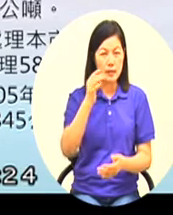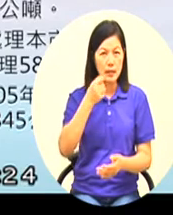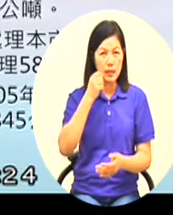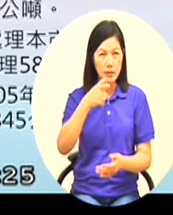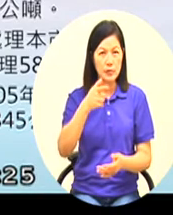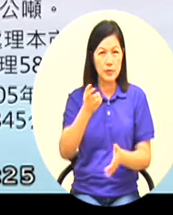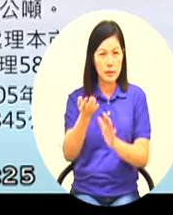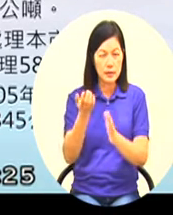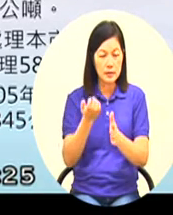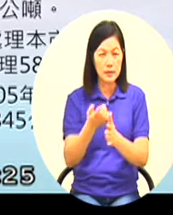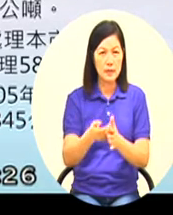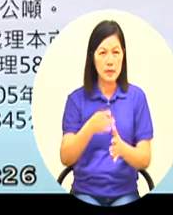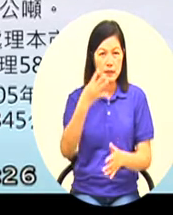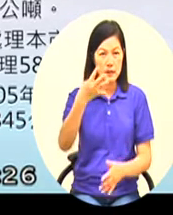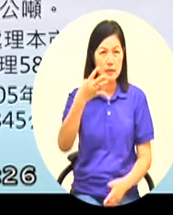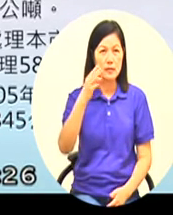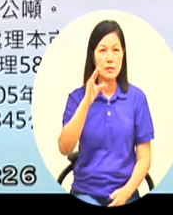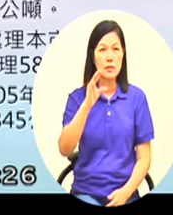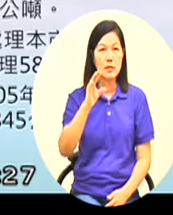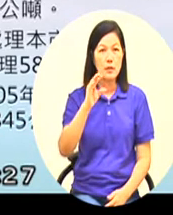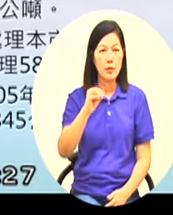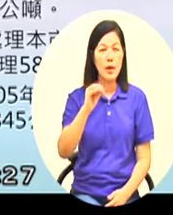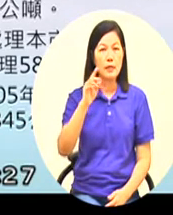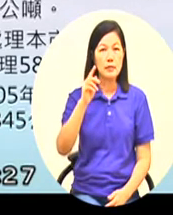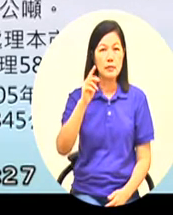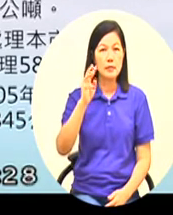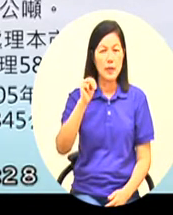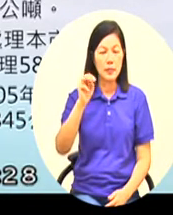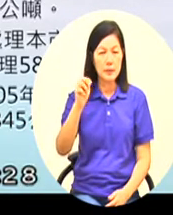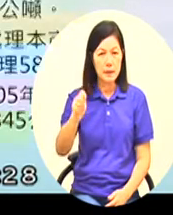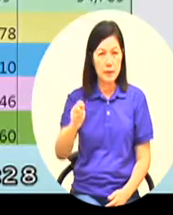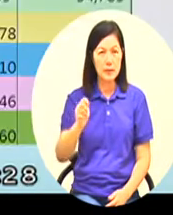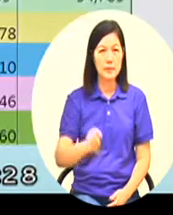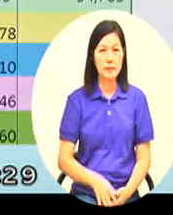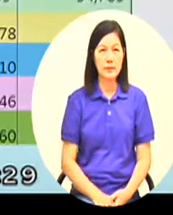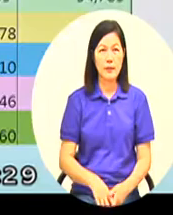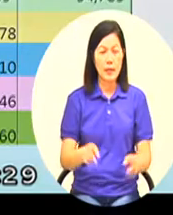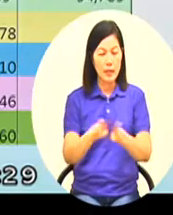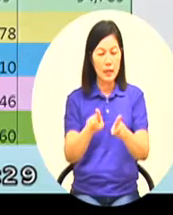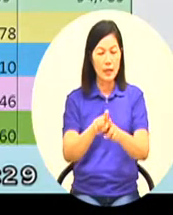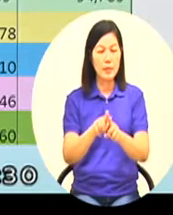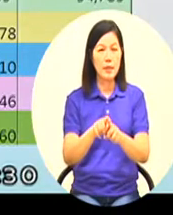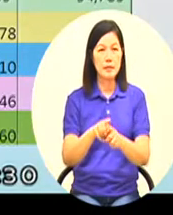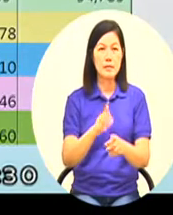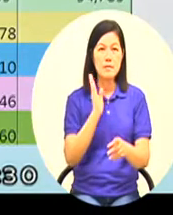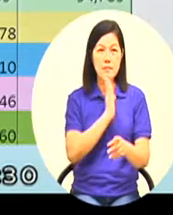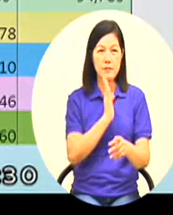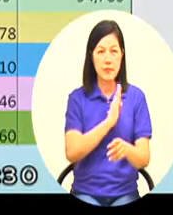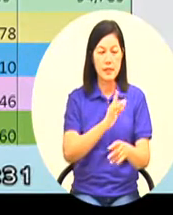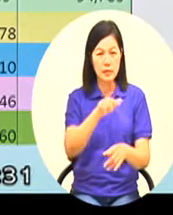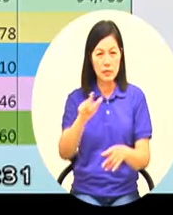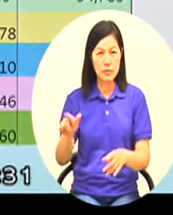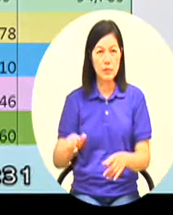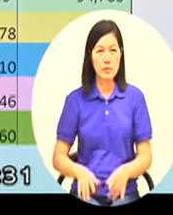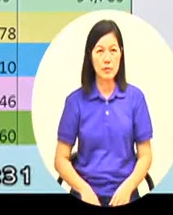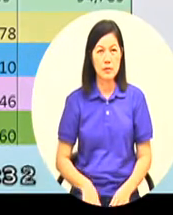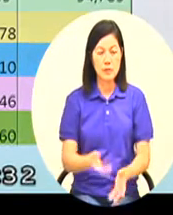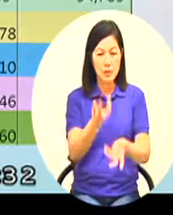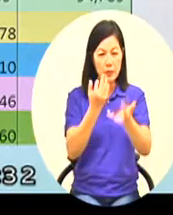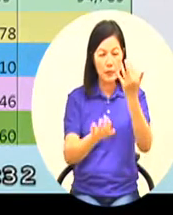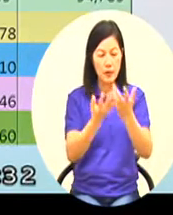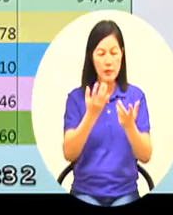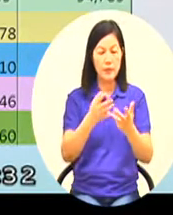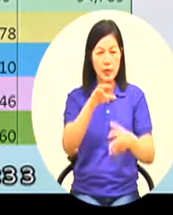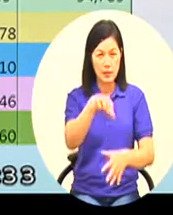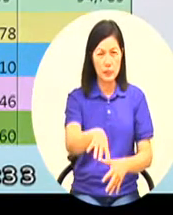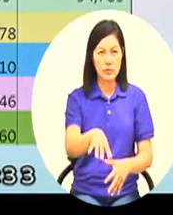左右。那另外一般废弃物的焚化部分，目前是做焚化厂 目